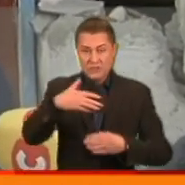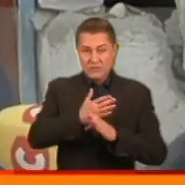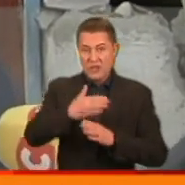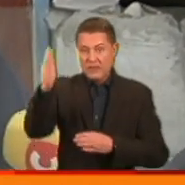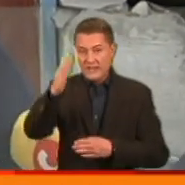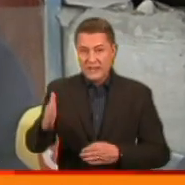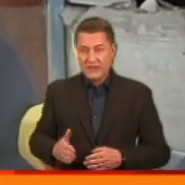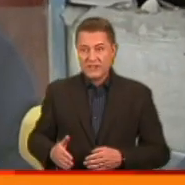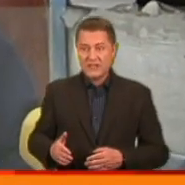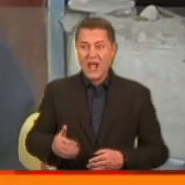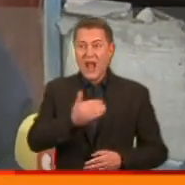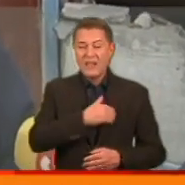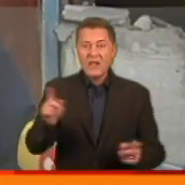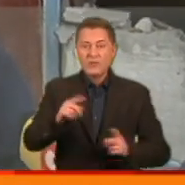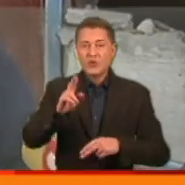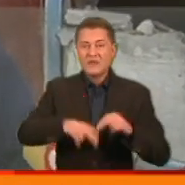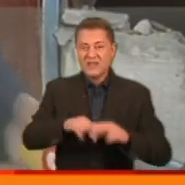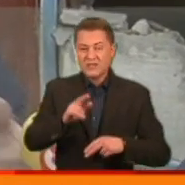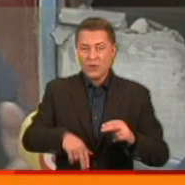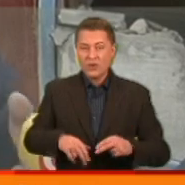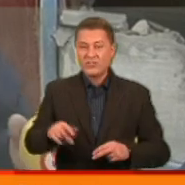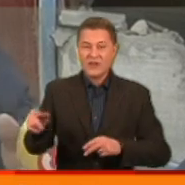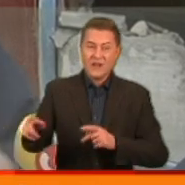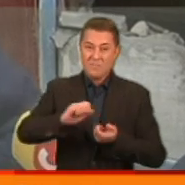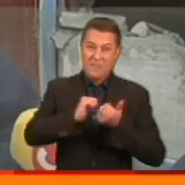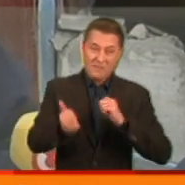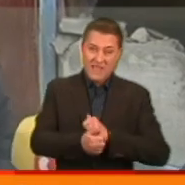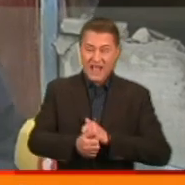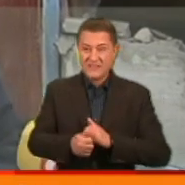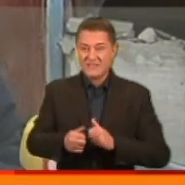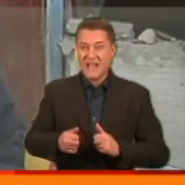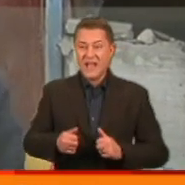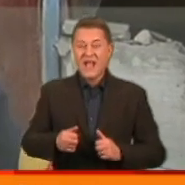застройщик перезимував тут, в моїй хаті, а я в його. Якщо можна тут жити, тоді ми